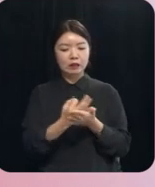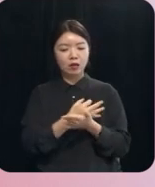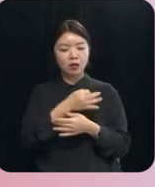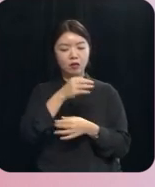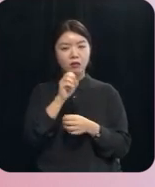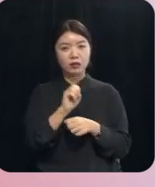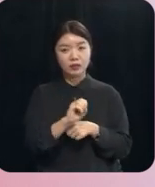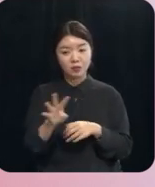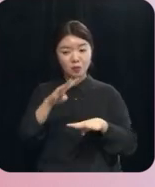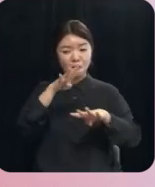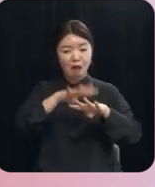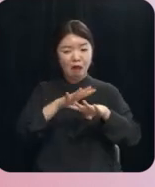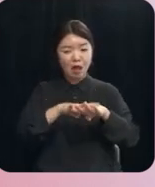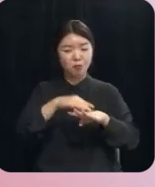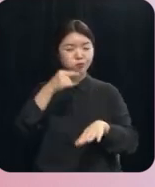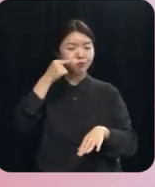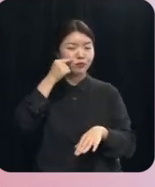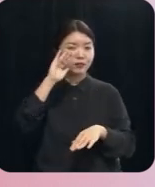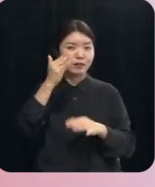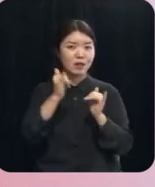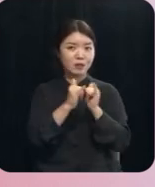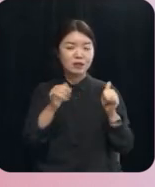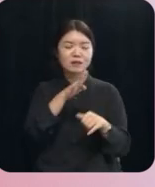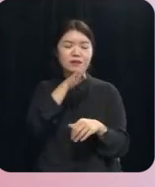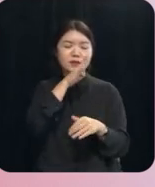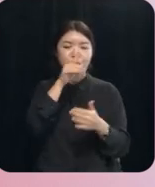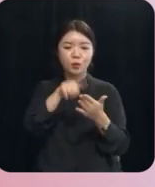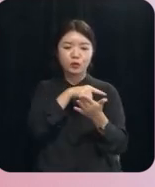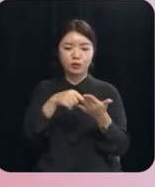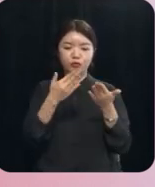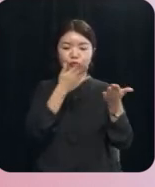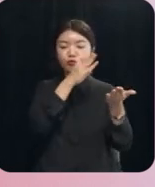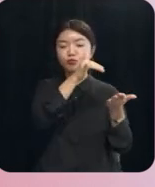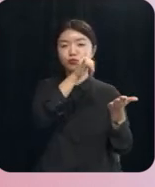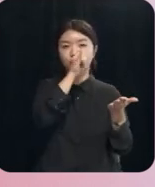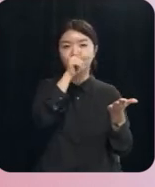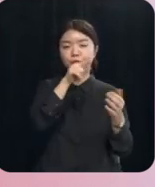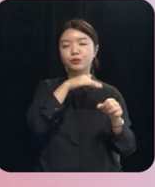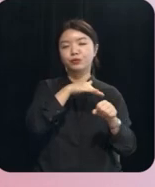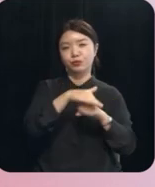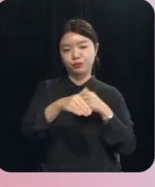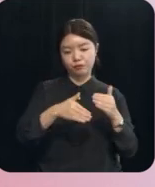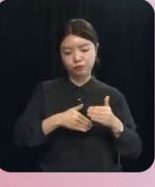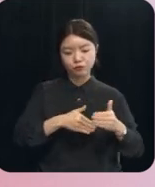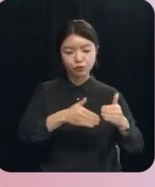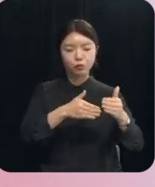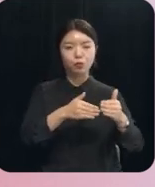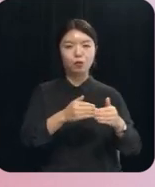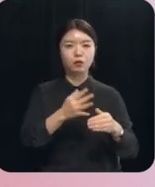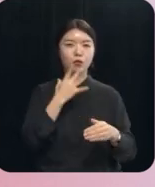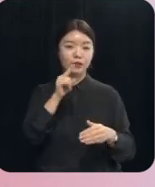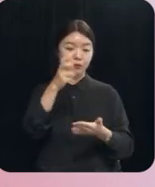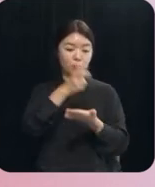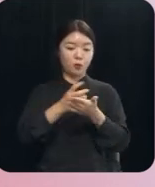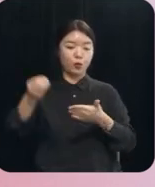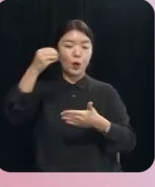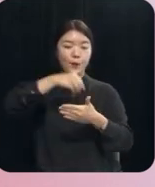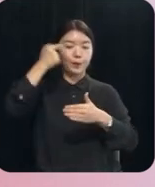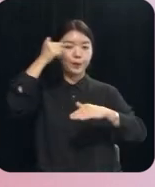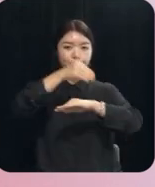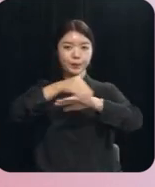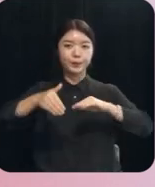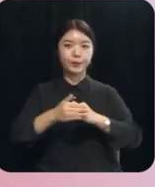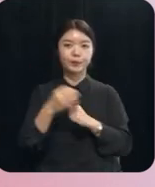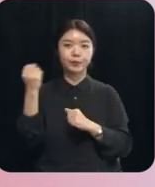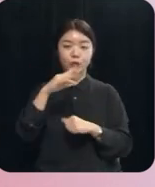대해서는 최대한 실질적인 보상을 할 수 있도록 그렇게 하는 것도 역시 이 법률에 넣을 생각입니다.